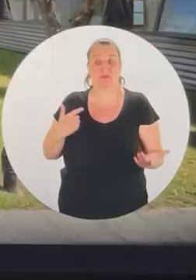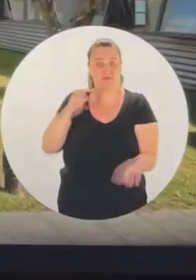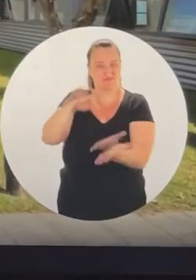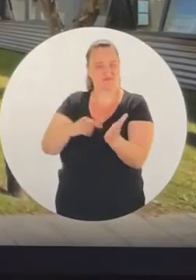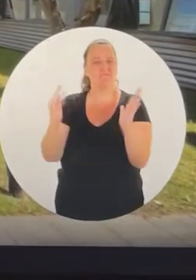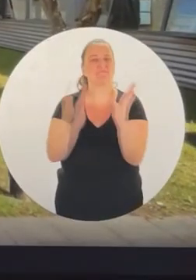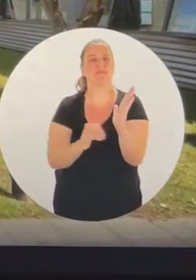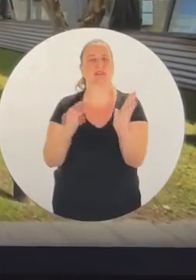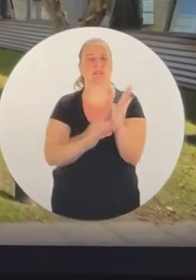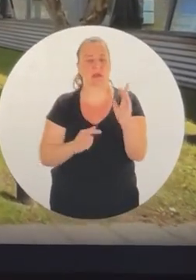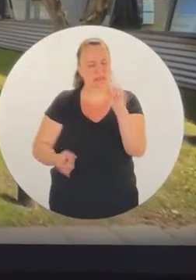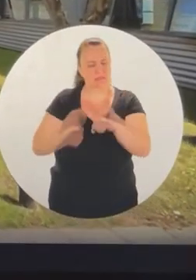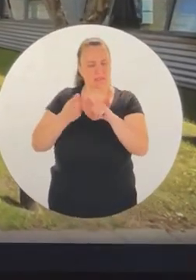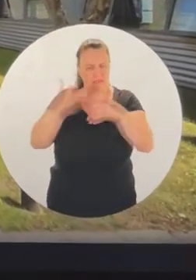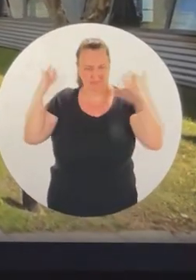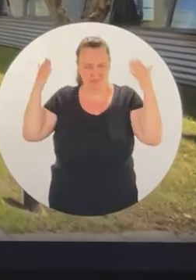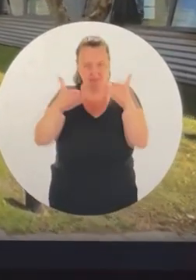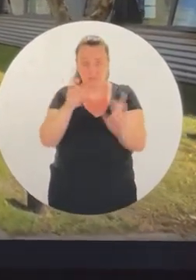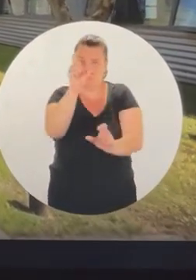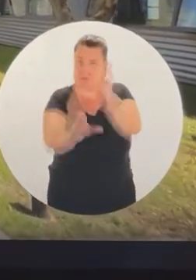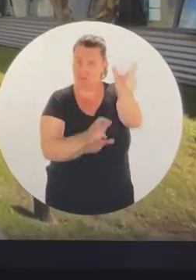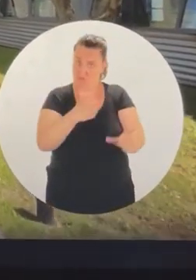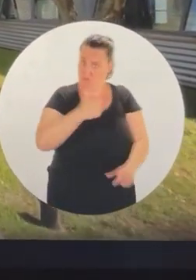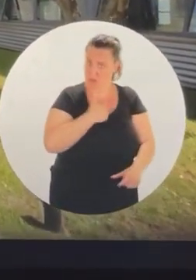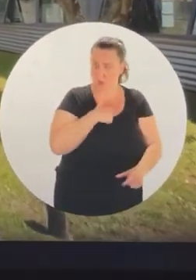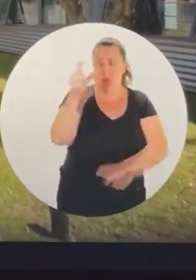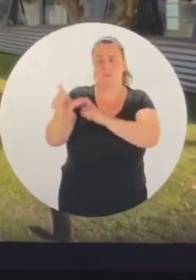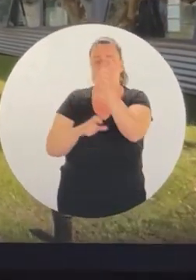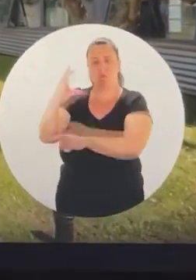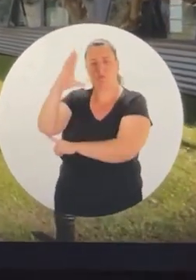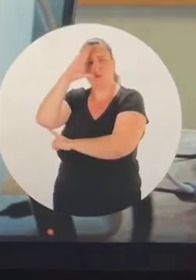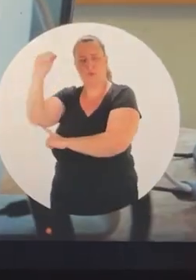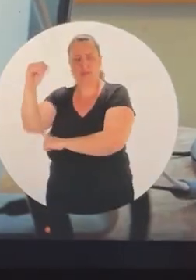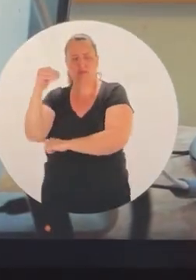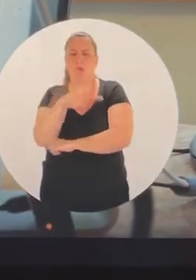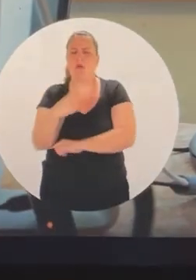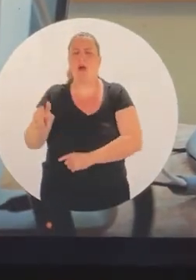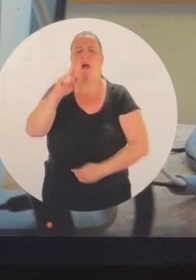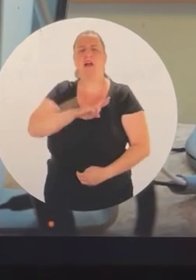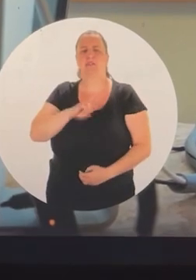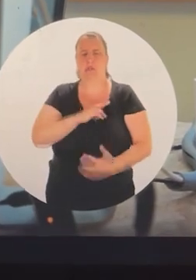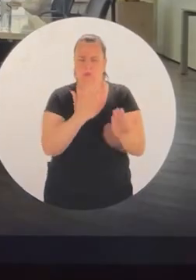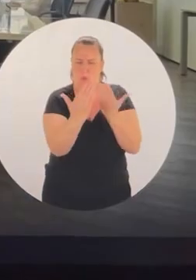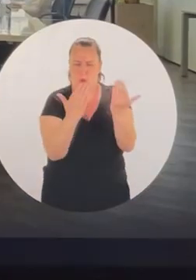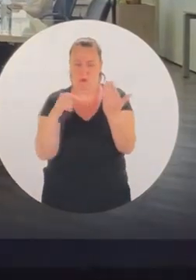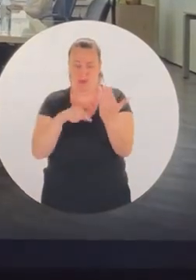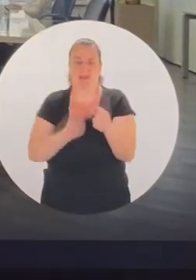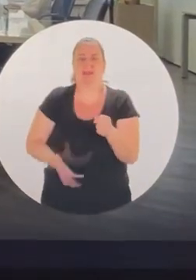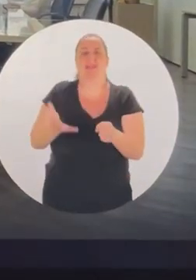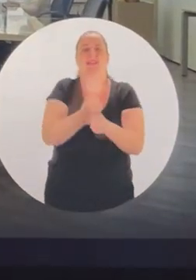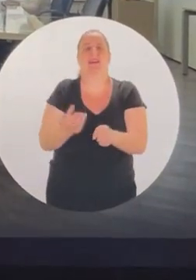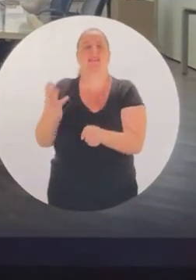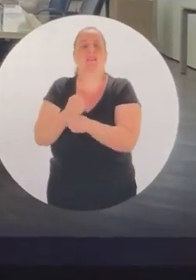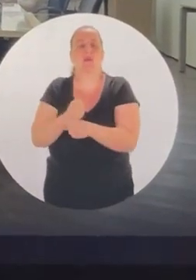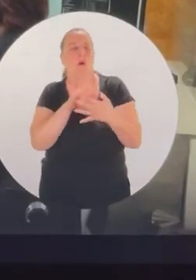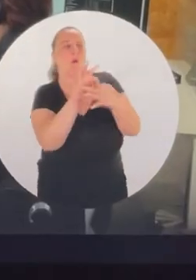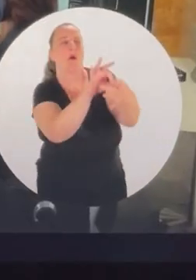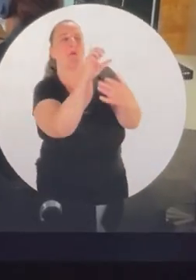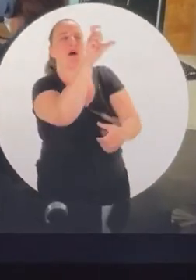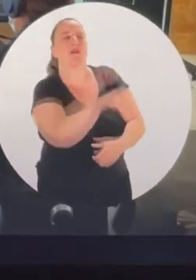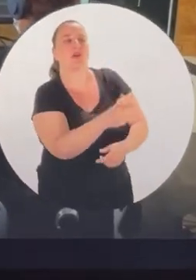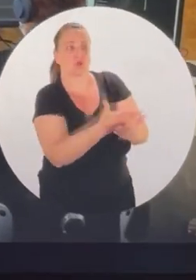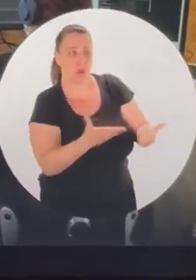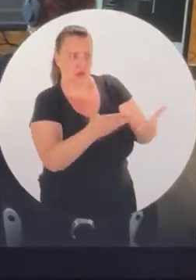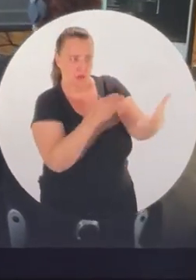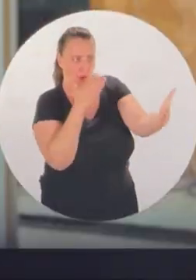Marseille, est spécialisée dans l'édition de comparateurs d'assurance pour les particuliers et les professionnels. Le recrutement de collaborateurs en situation de handicap nous paraissait